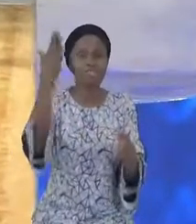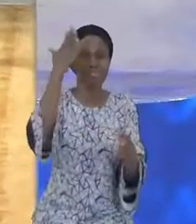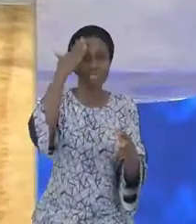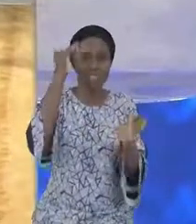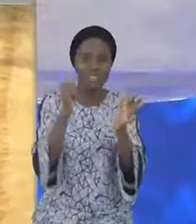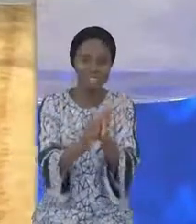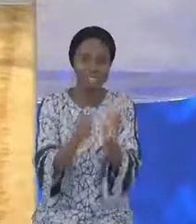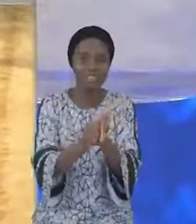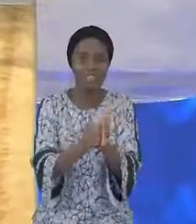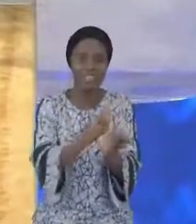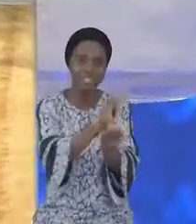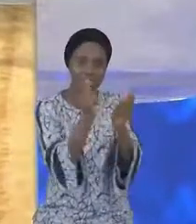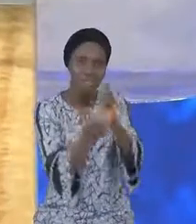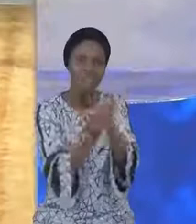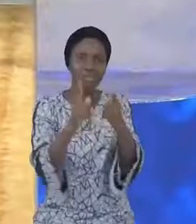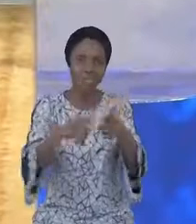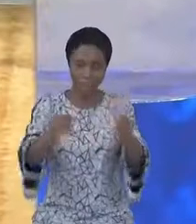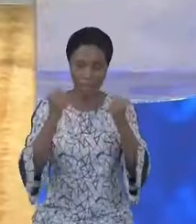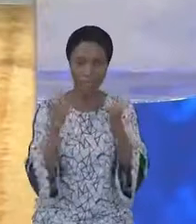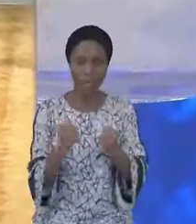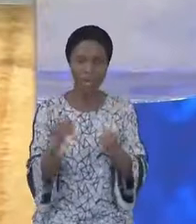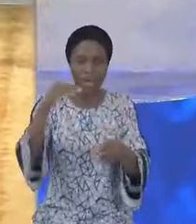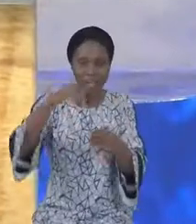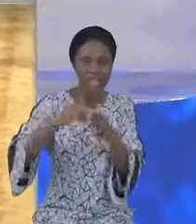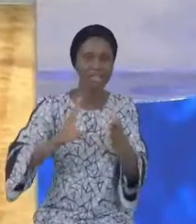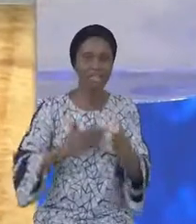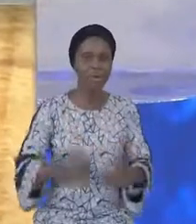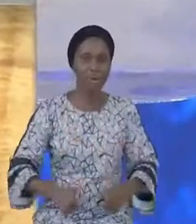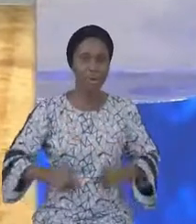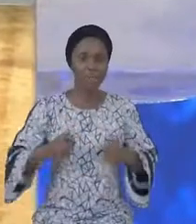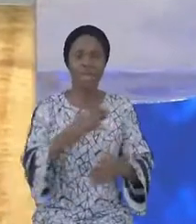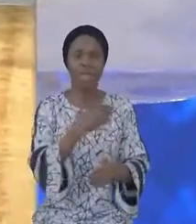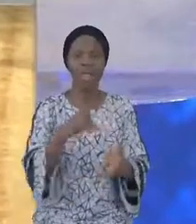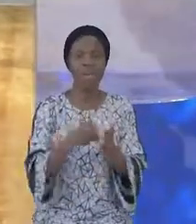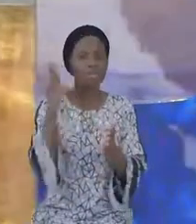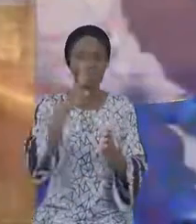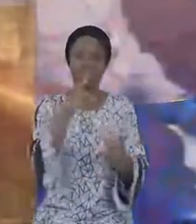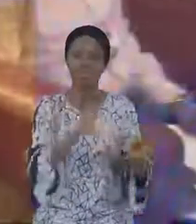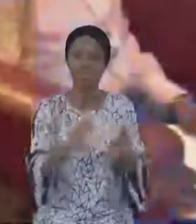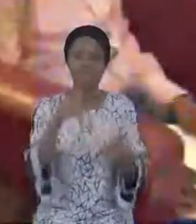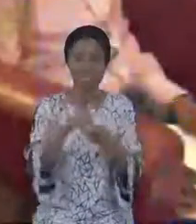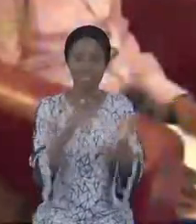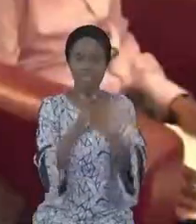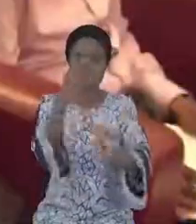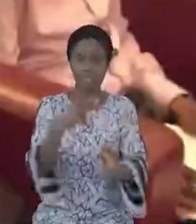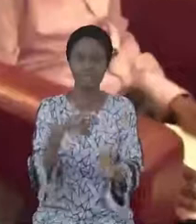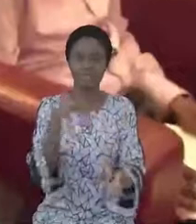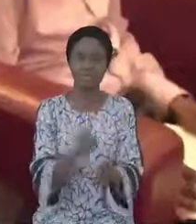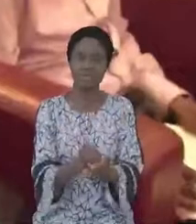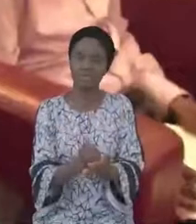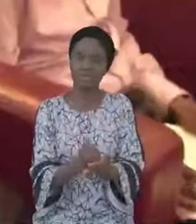domination, la connaissance qui se transforme en puissance dans notre vie. Ce sera fait au nom de